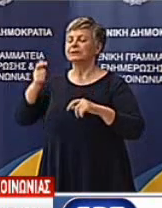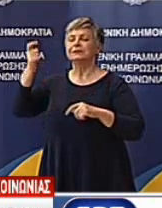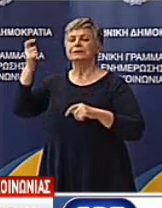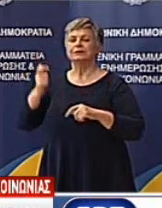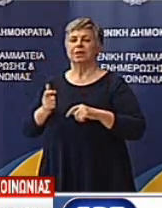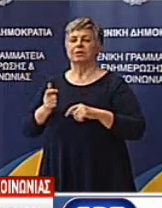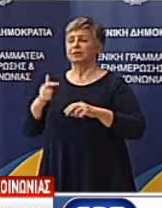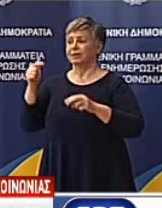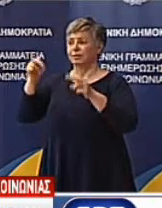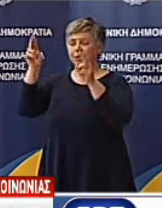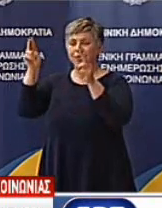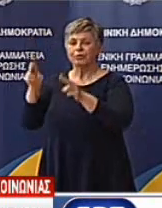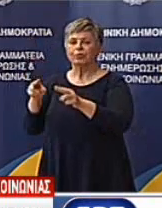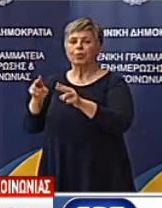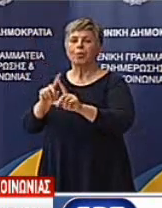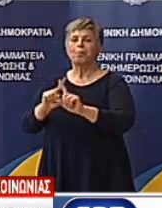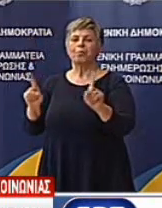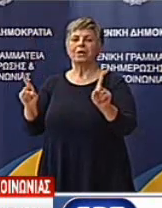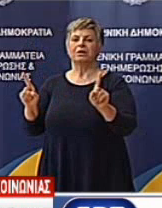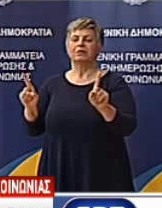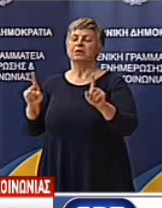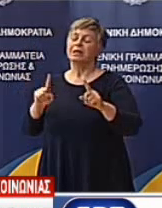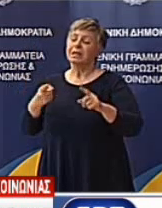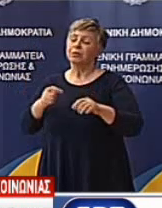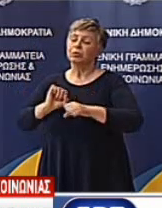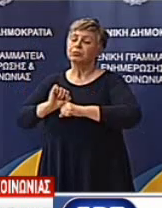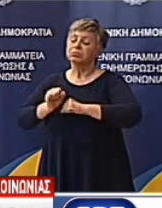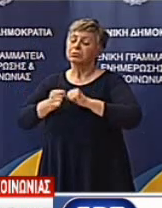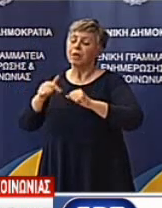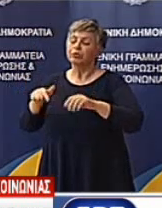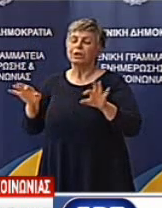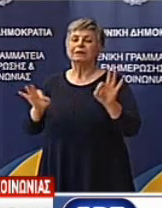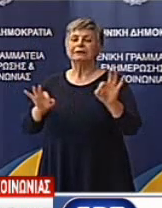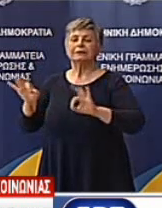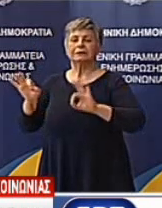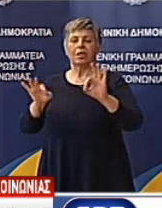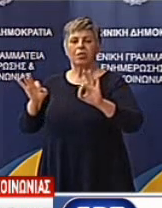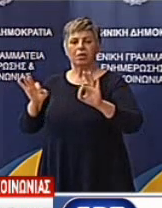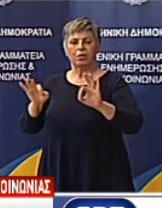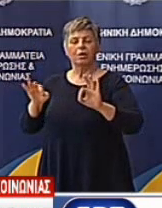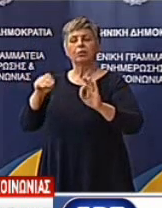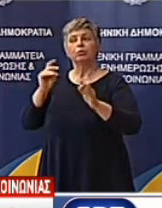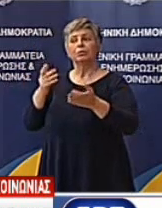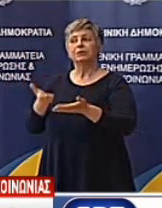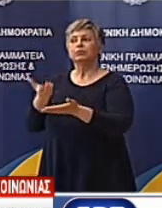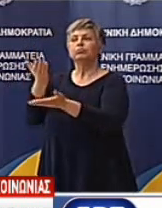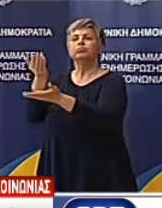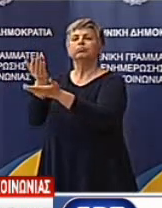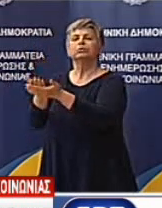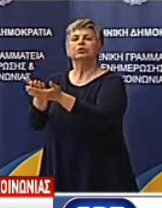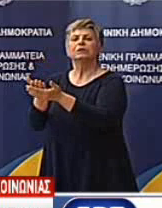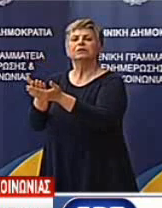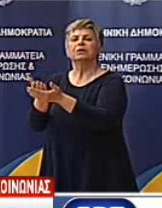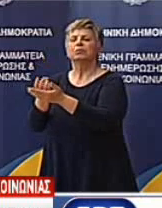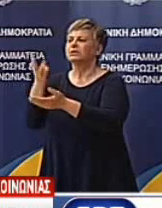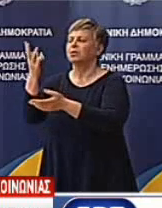να μην υποστεί καμία μείωση η κύρια σύνταξη. Και αυτό είναι το σχέδιο το οποίο κατατέθηκε και προς τους θεσμούς και έχουμε μπει σε μια άλλη